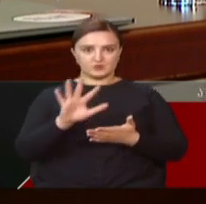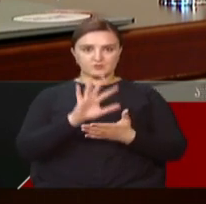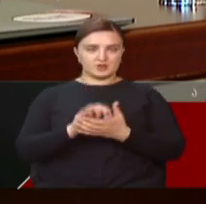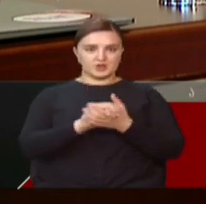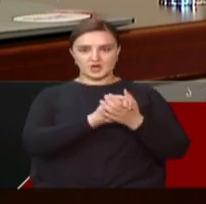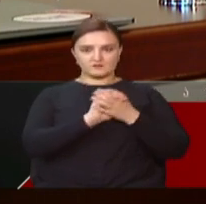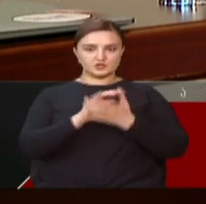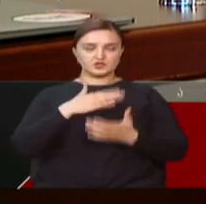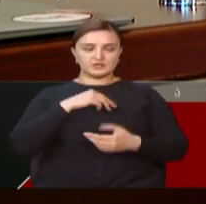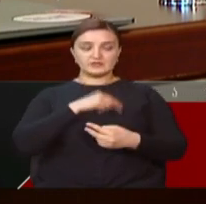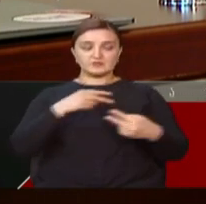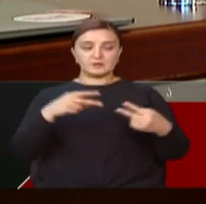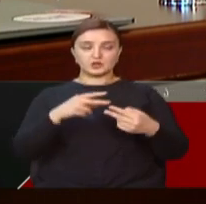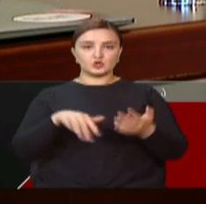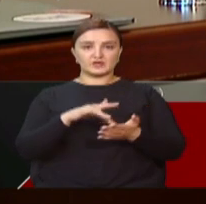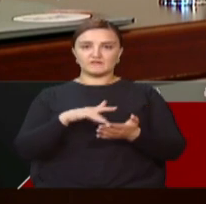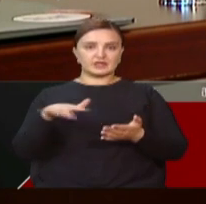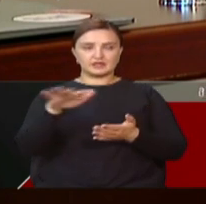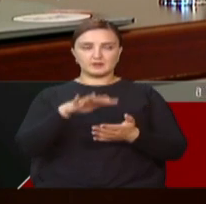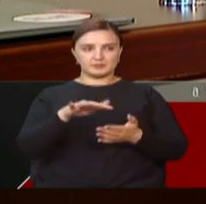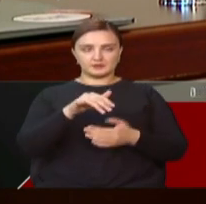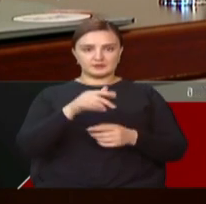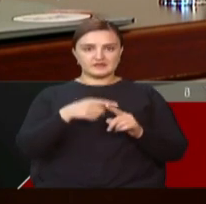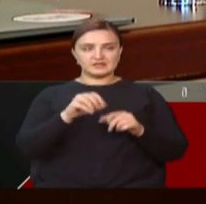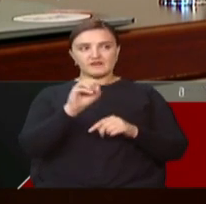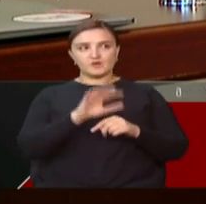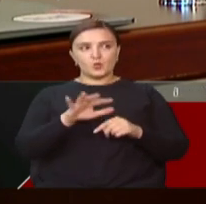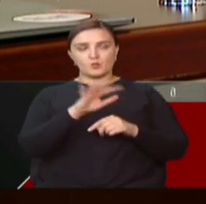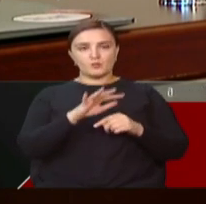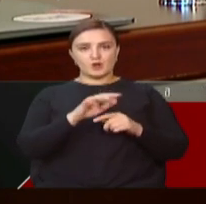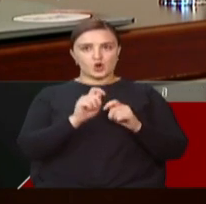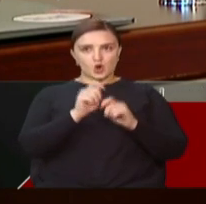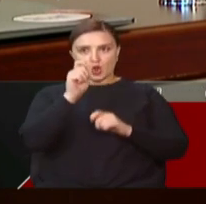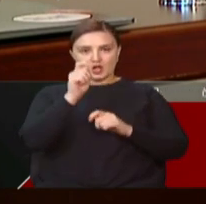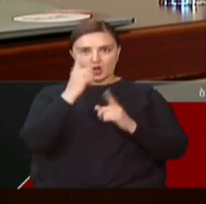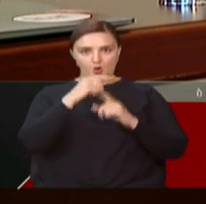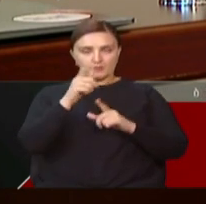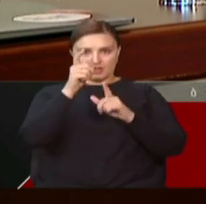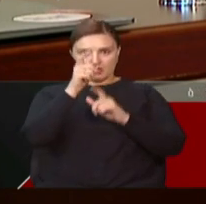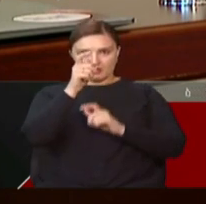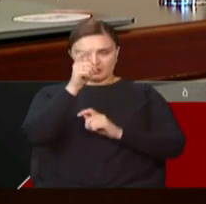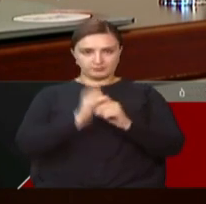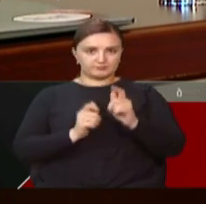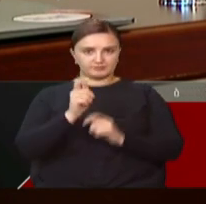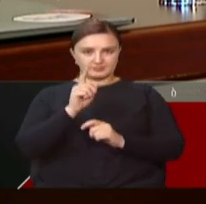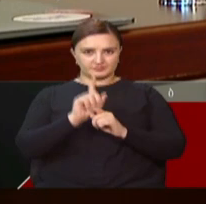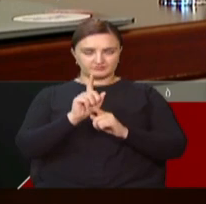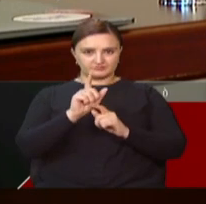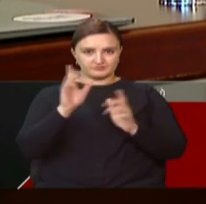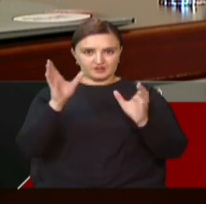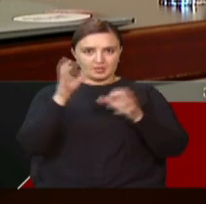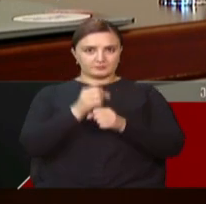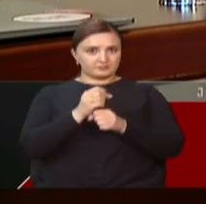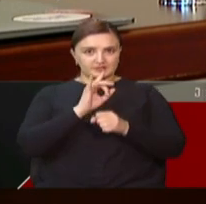და ჩვენი პარტნიორი ქვეყნები არ დახურავენ თავიანთი ევროკავშირის, ასე ვთქვათ, ქოლგას იმ საზღვრებით, რომლითაც